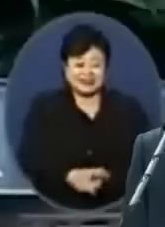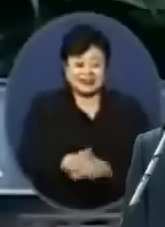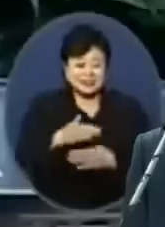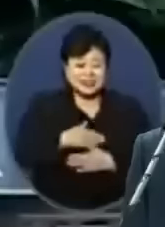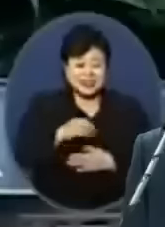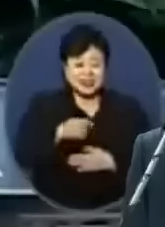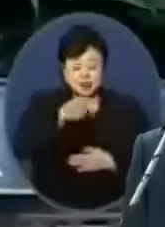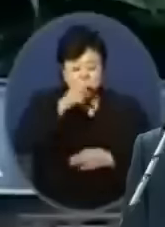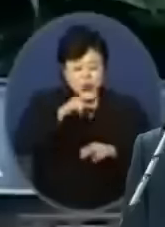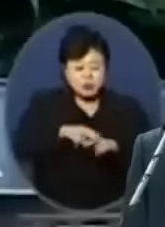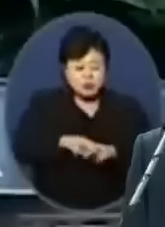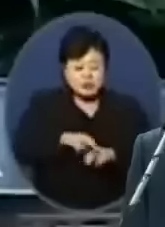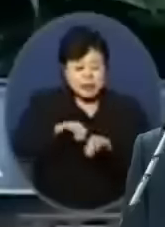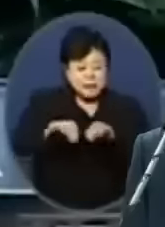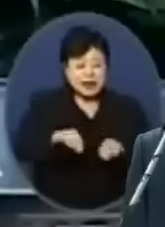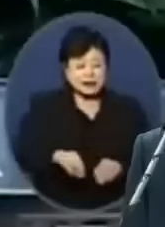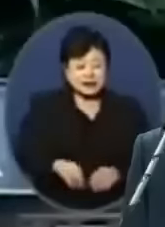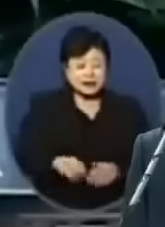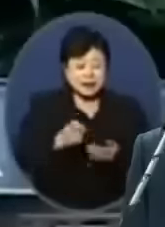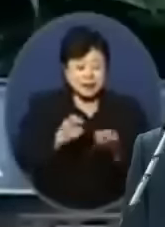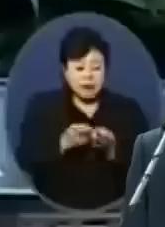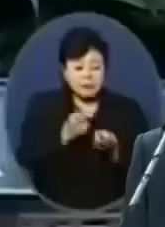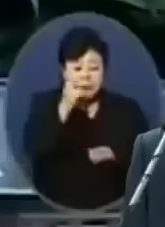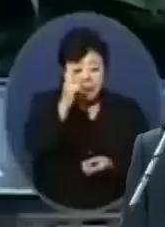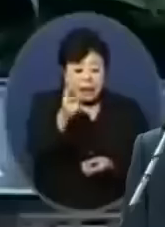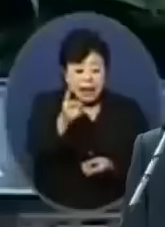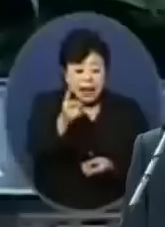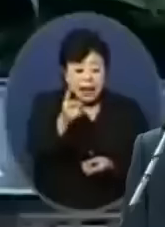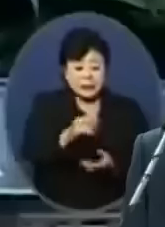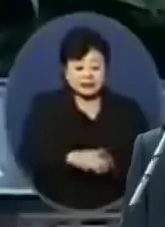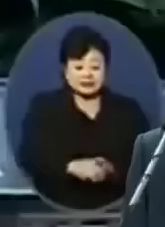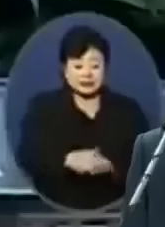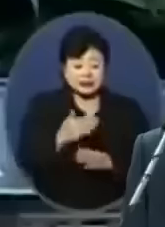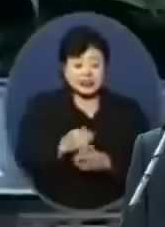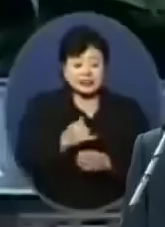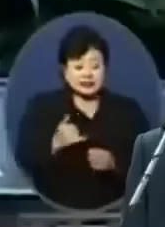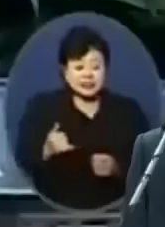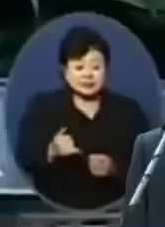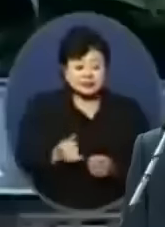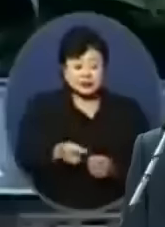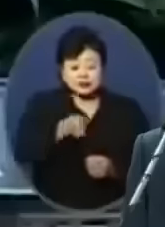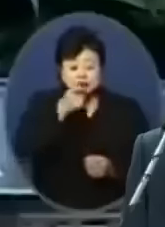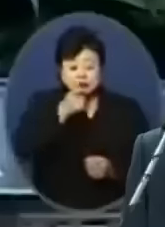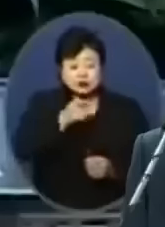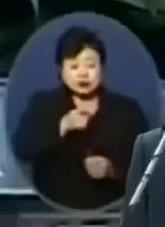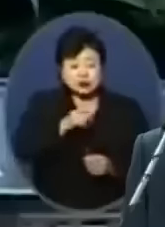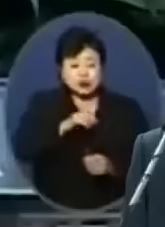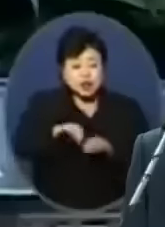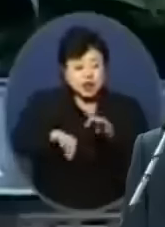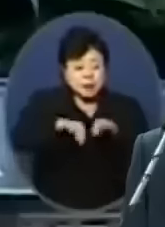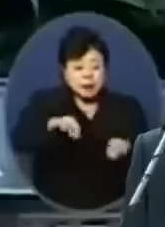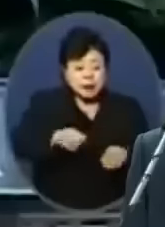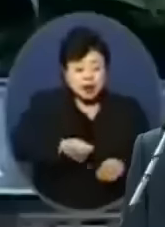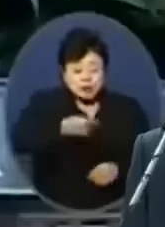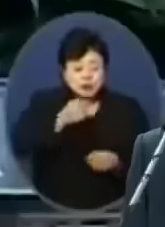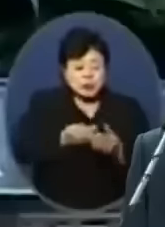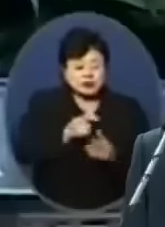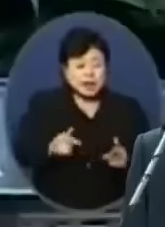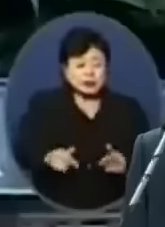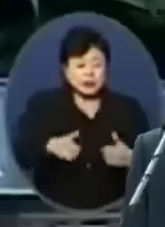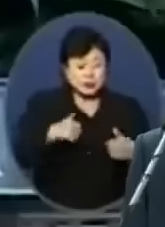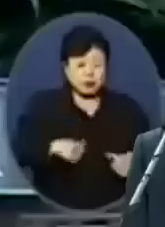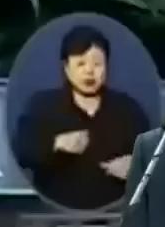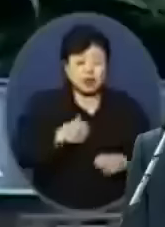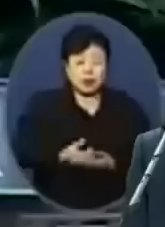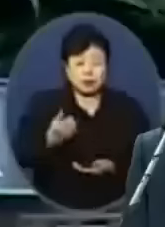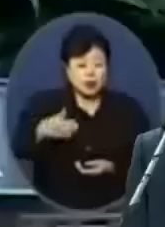제가 우물을 잘 파는 비결은 딱 한 가지입니다. 다른 사람들은 우물을 파다가 물이 안 나오면 그만두고 또 다른